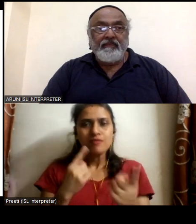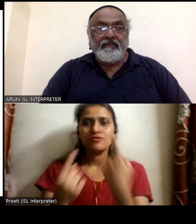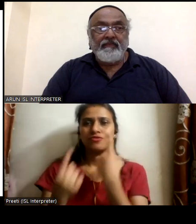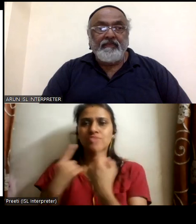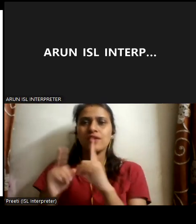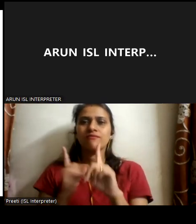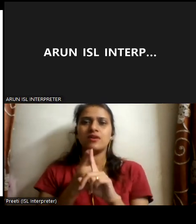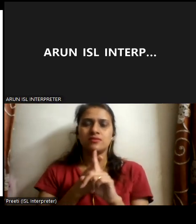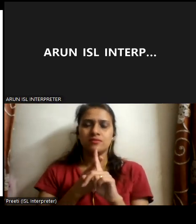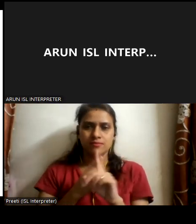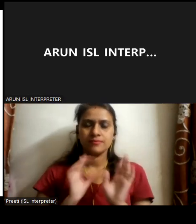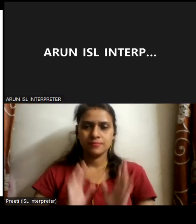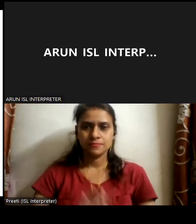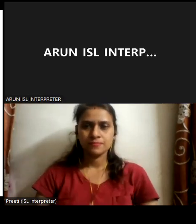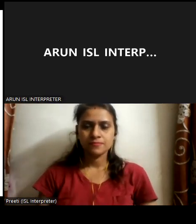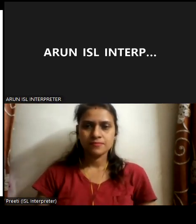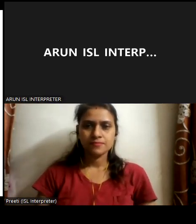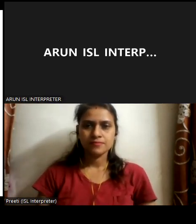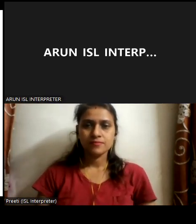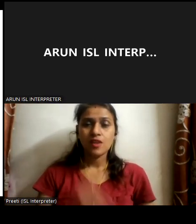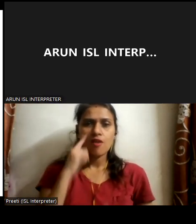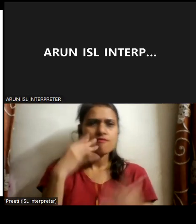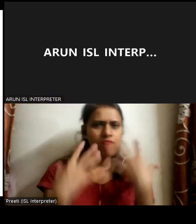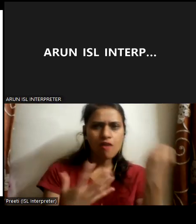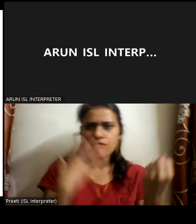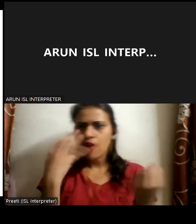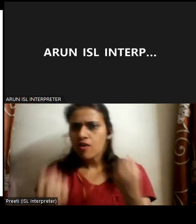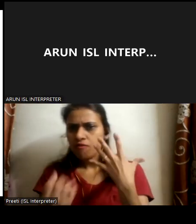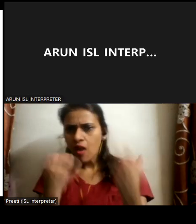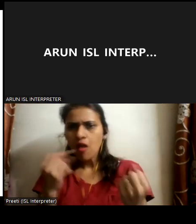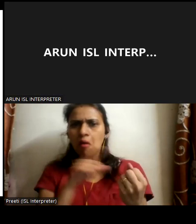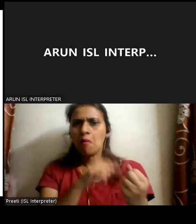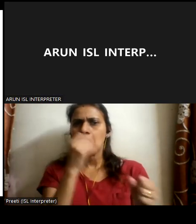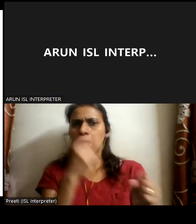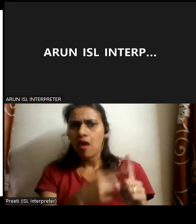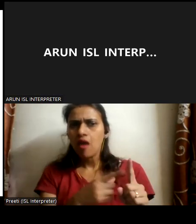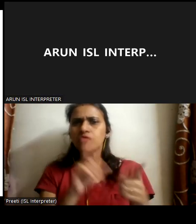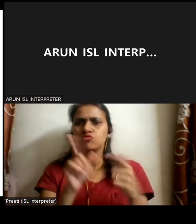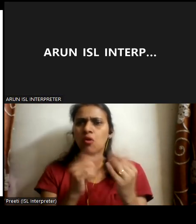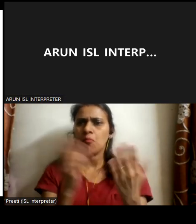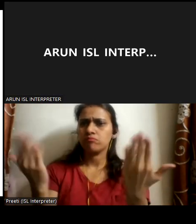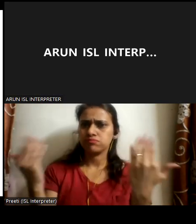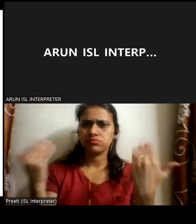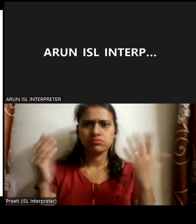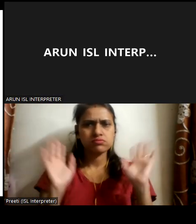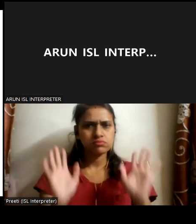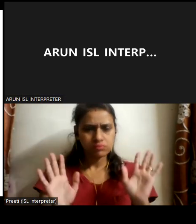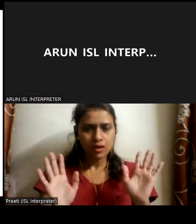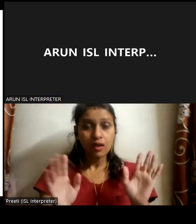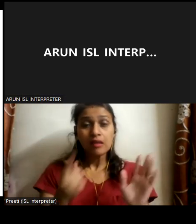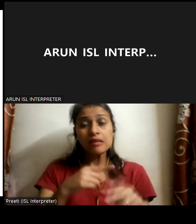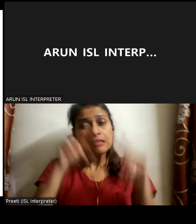इट नीड्स टू आइडेंटिफाई सेक्टर्स, इट नीड्स टू आइडेंटिफाई इंडस्ट्रीज विच आर इन डायर नीड ऑफ ह्यूमन